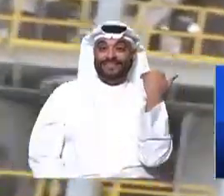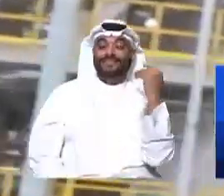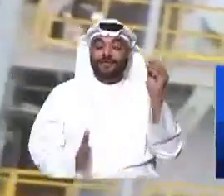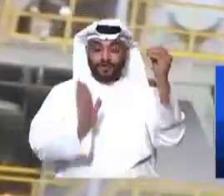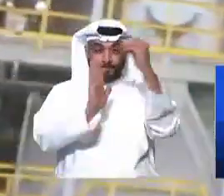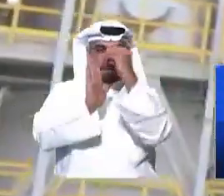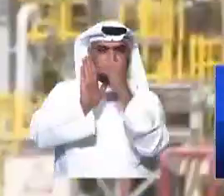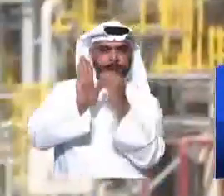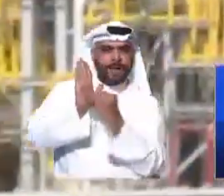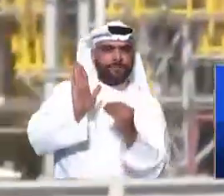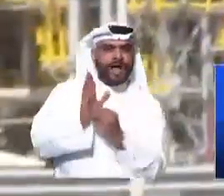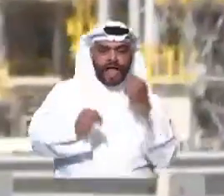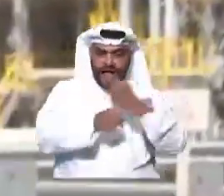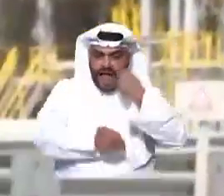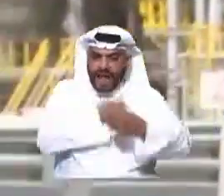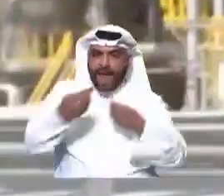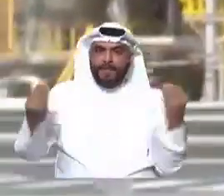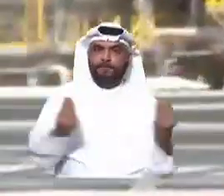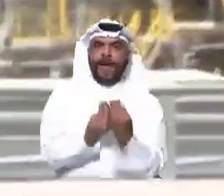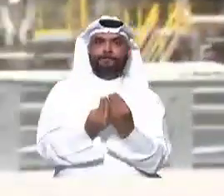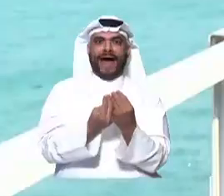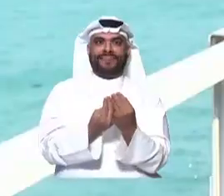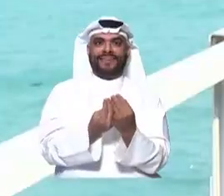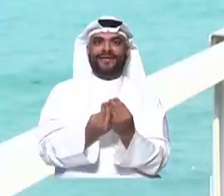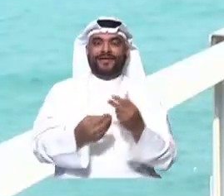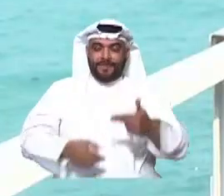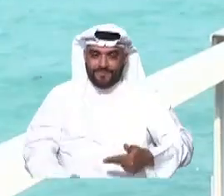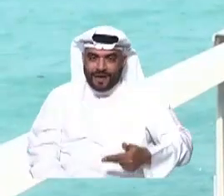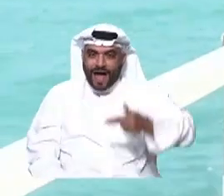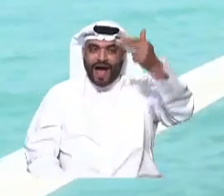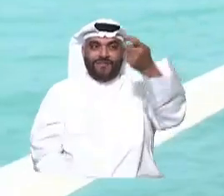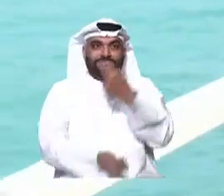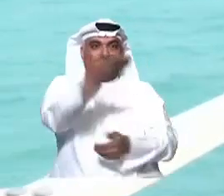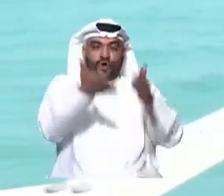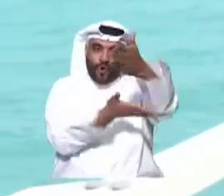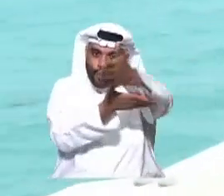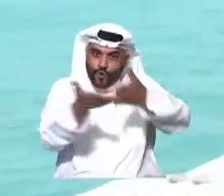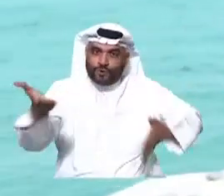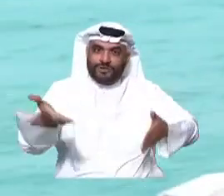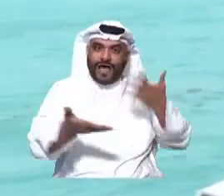والتي تضمنت العمل المشترك على تطوير واستغلال حقل الدرة.